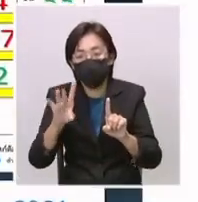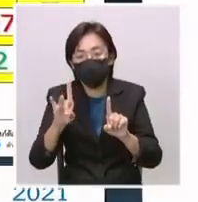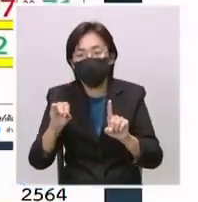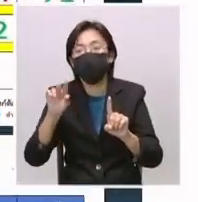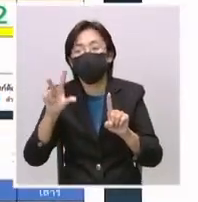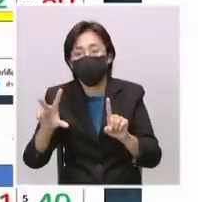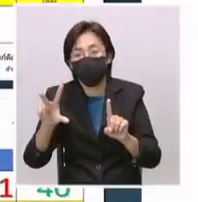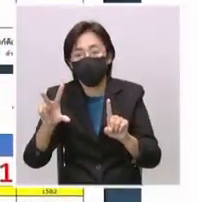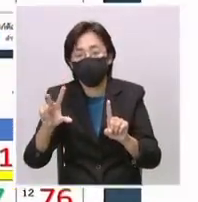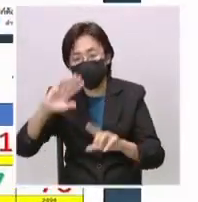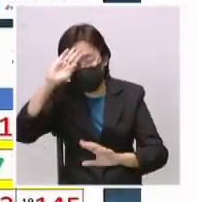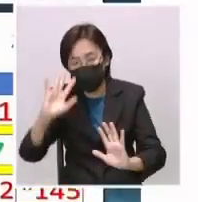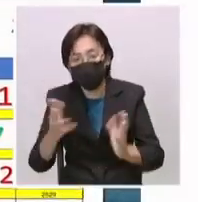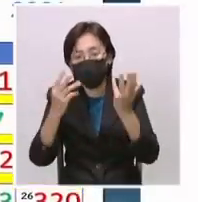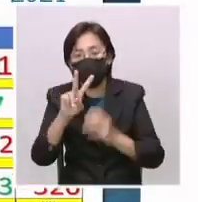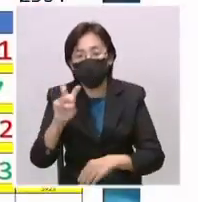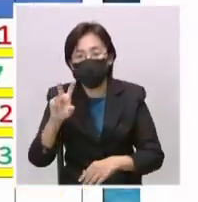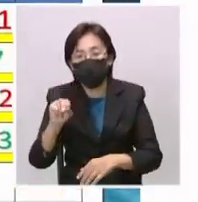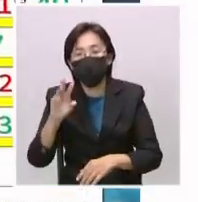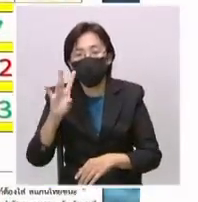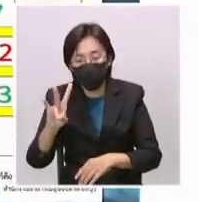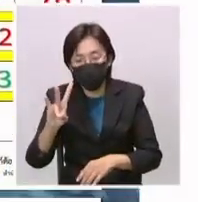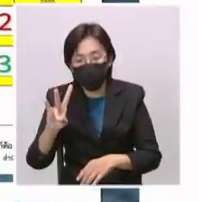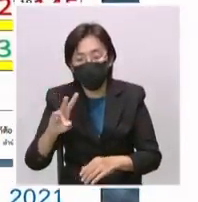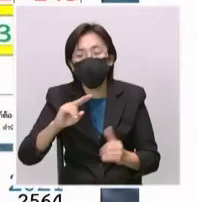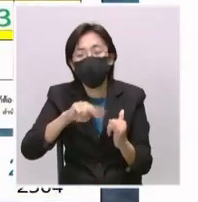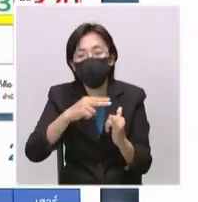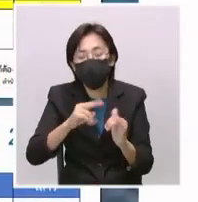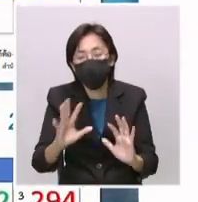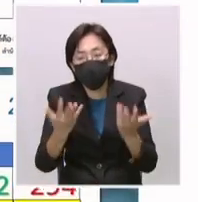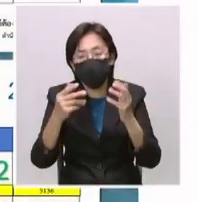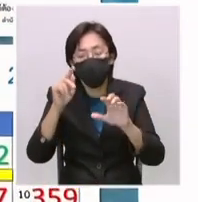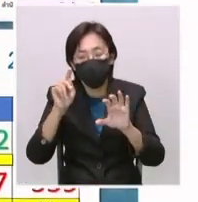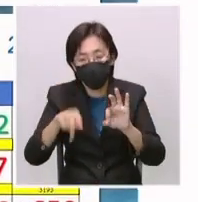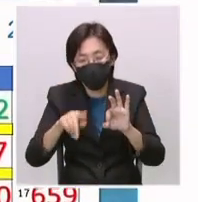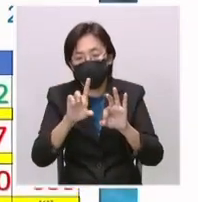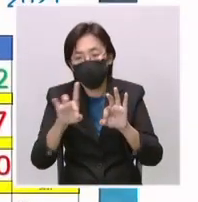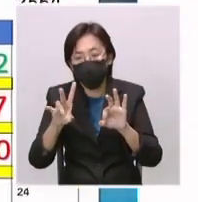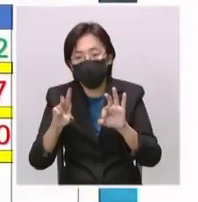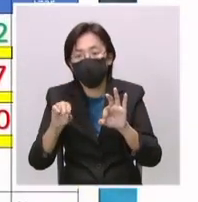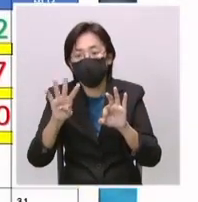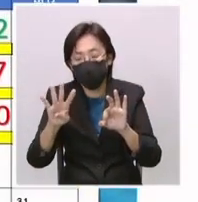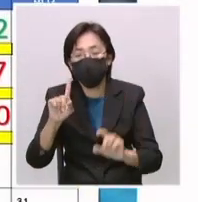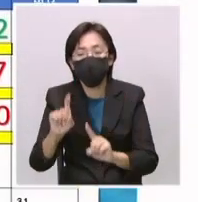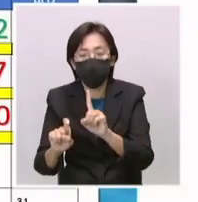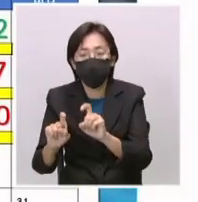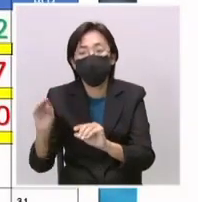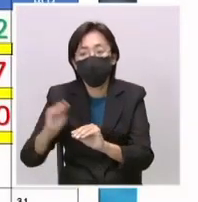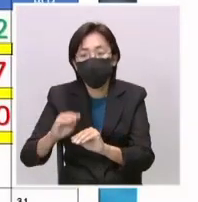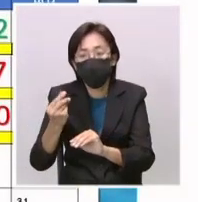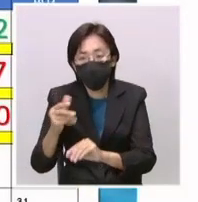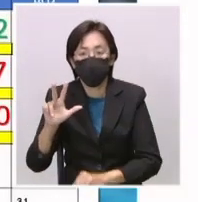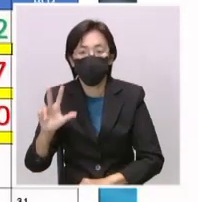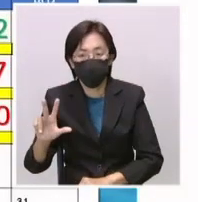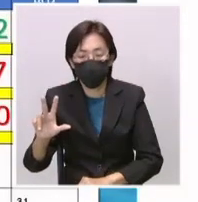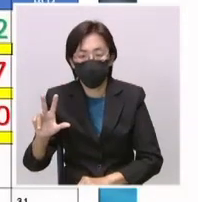17,783 คนหายป่วยเพิ่ม237คนรักษาหายสะสม 9,874 คนเสียชีวิตเพิ่มวันนี้3คน